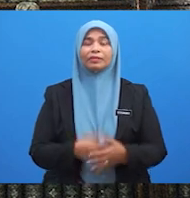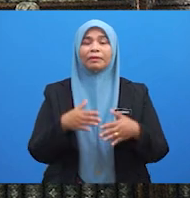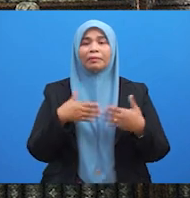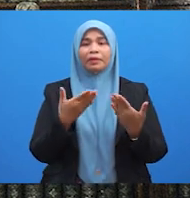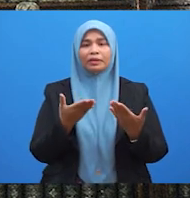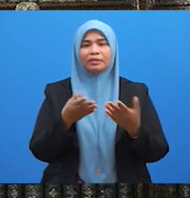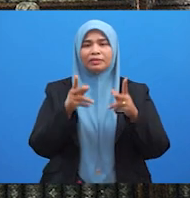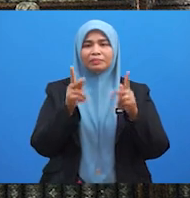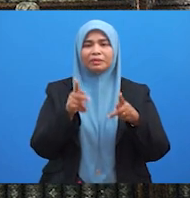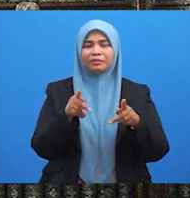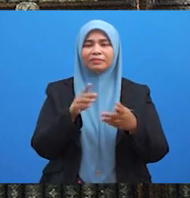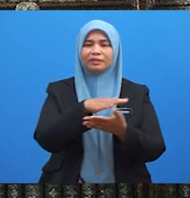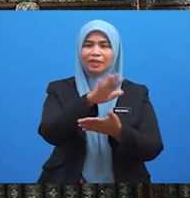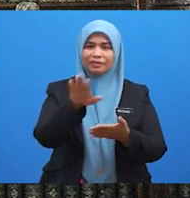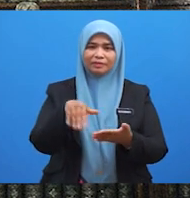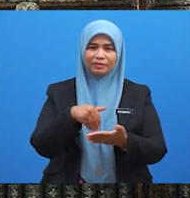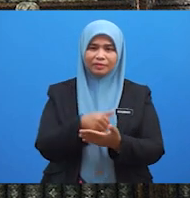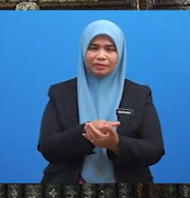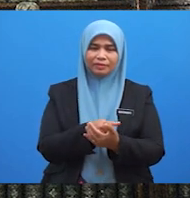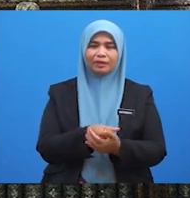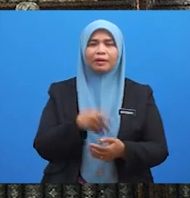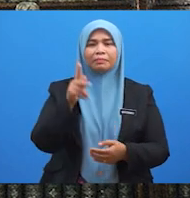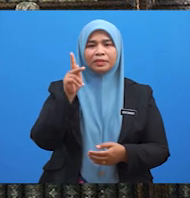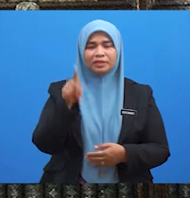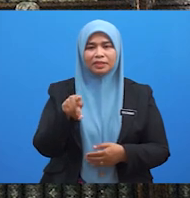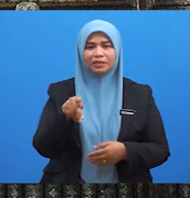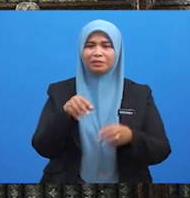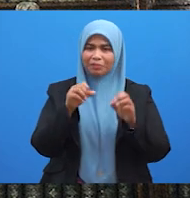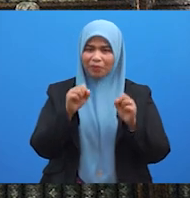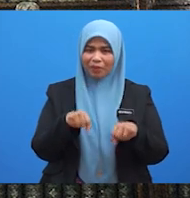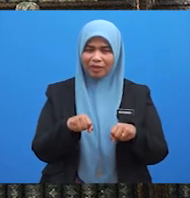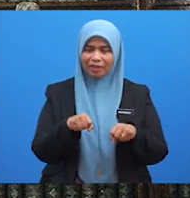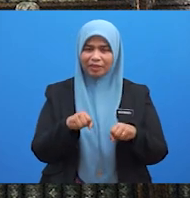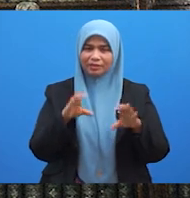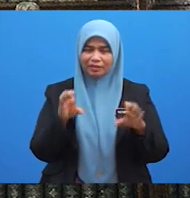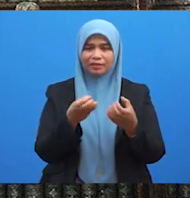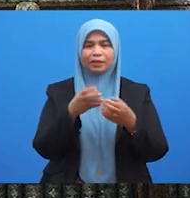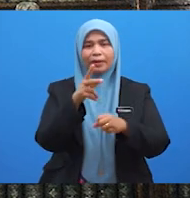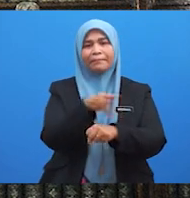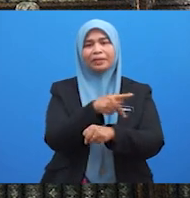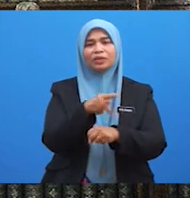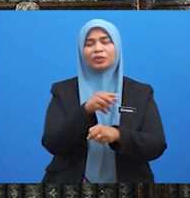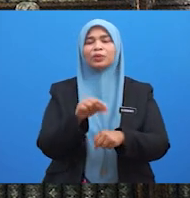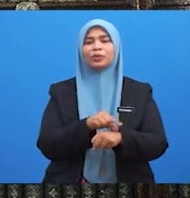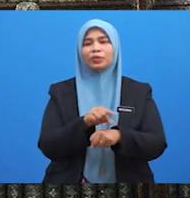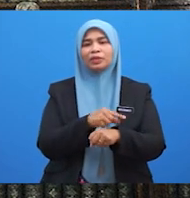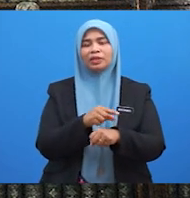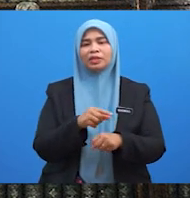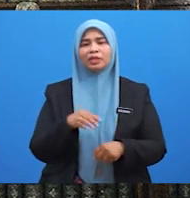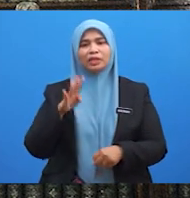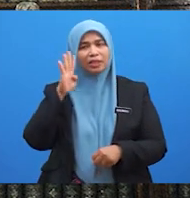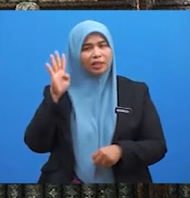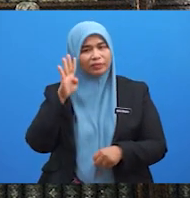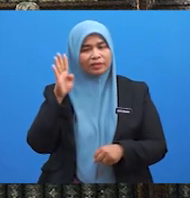Bagaimana pelajar-pelajar semua? Pasti boleh kan mencipta pantun menggunakan